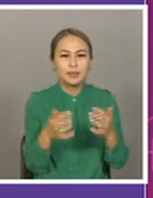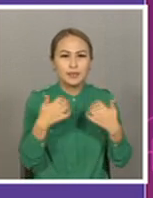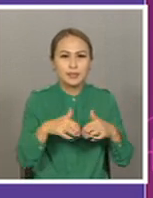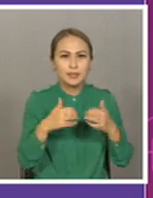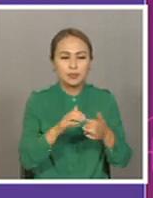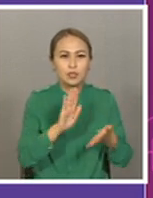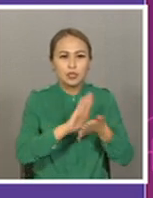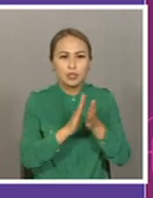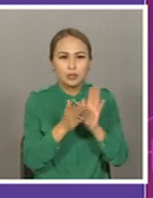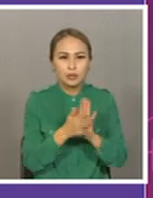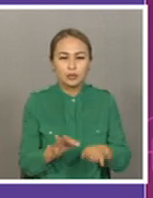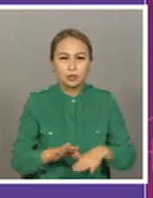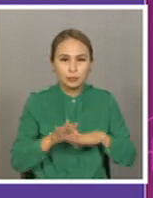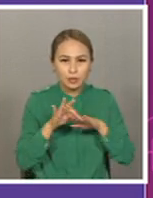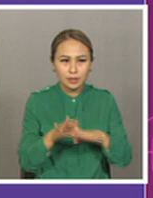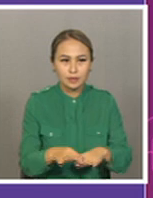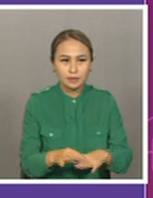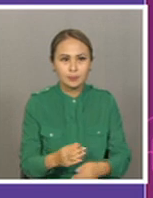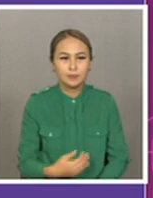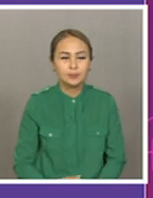құрып